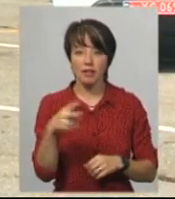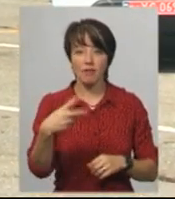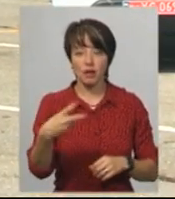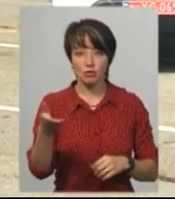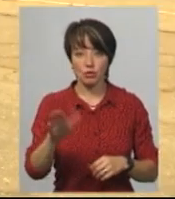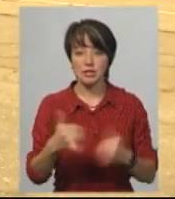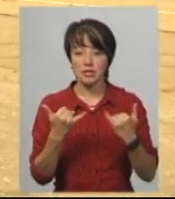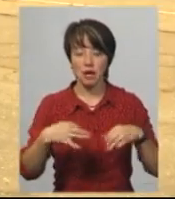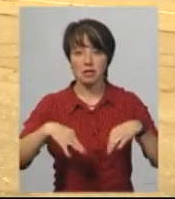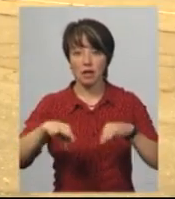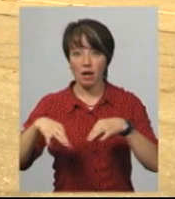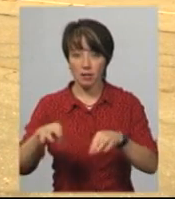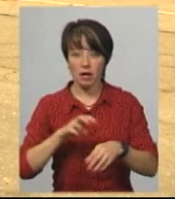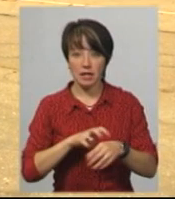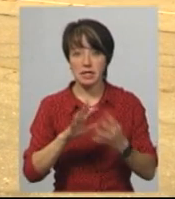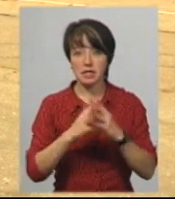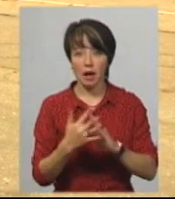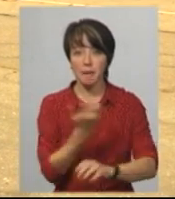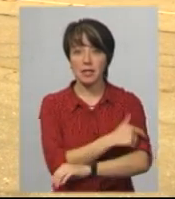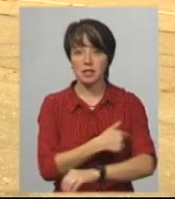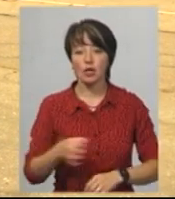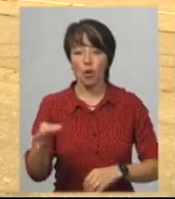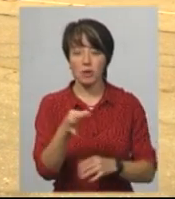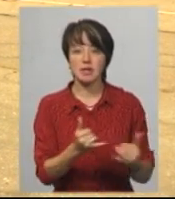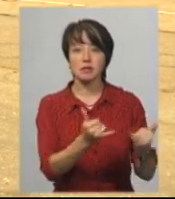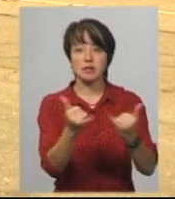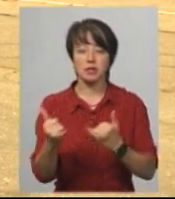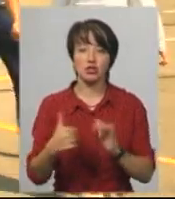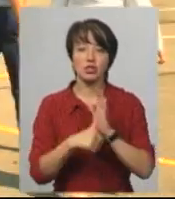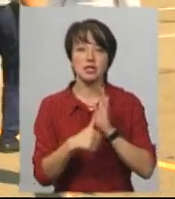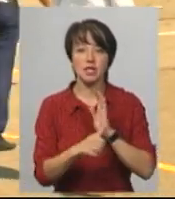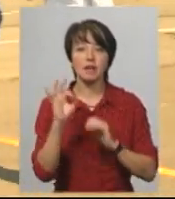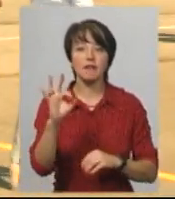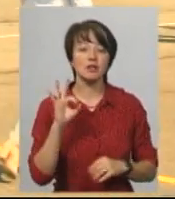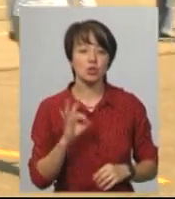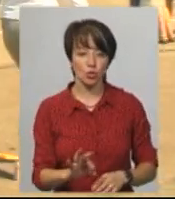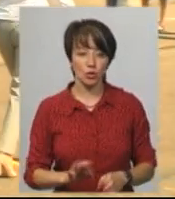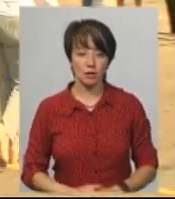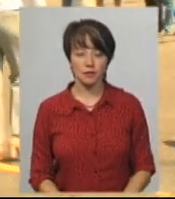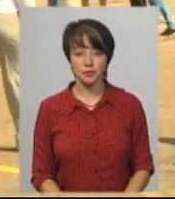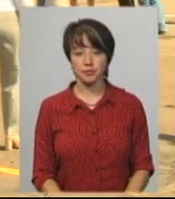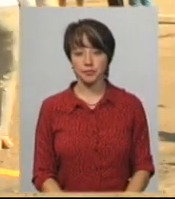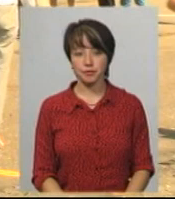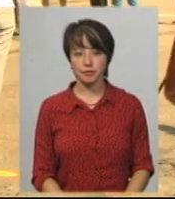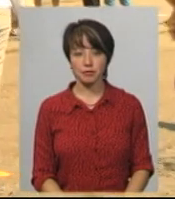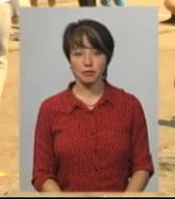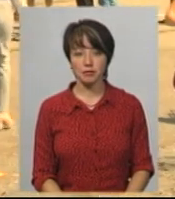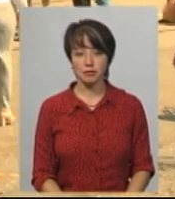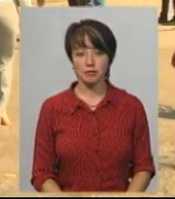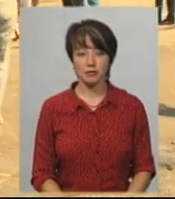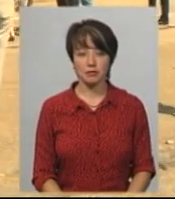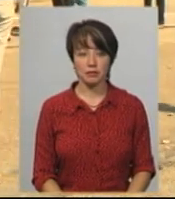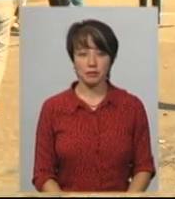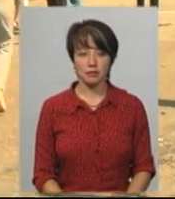автомобілів. Зараз транспортом для лікарів сільська медицина області забезпечена на 60%. Тетяна Ворожцова, Володимир Зайчуковський. Новини